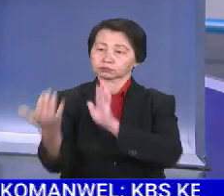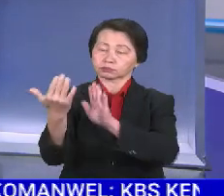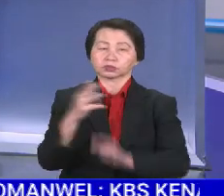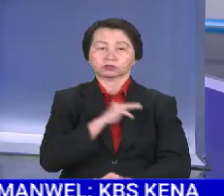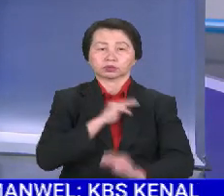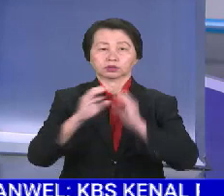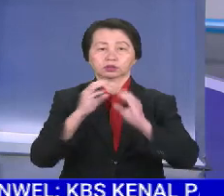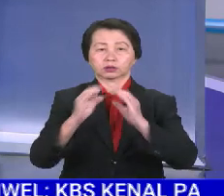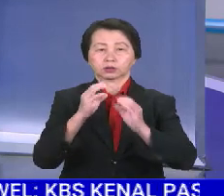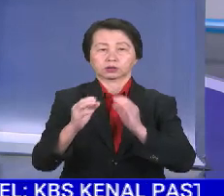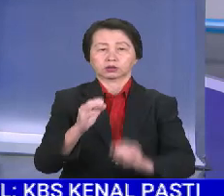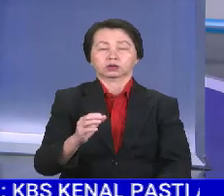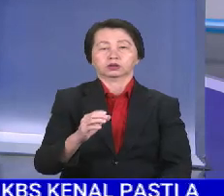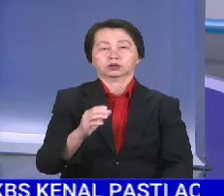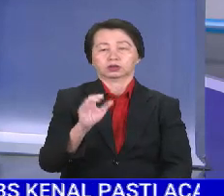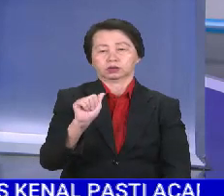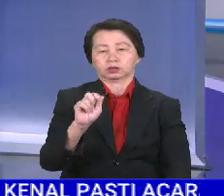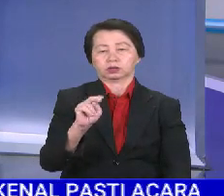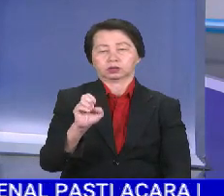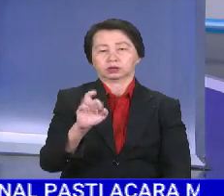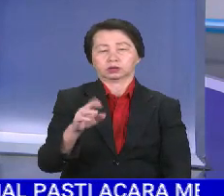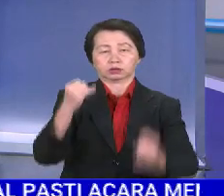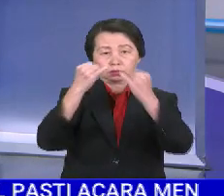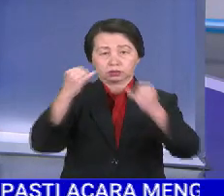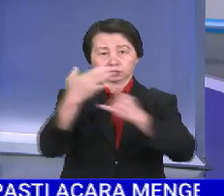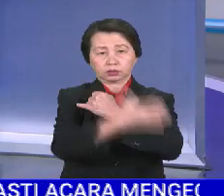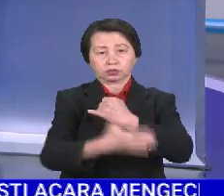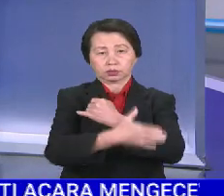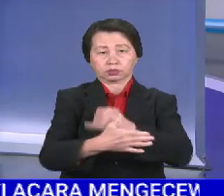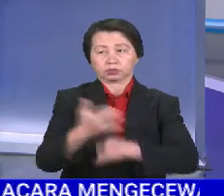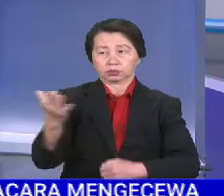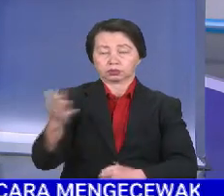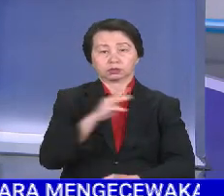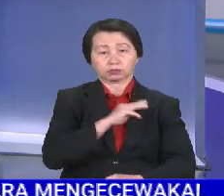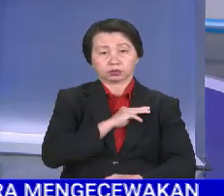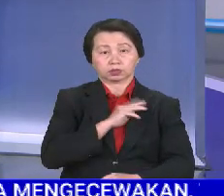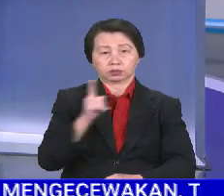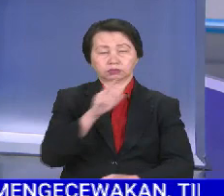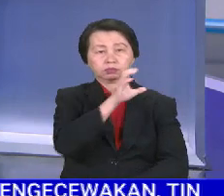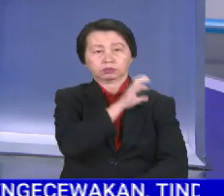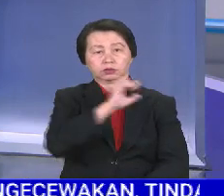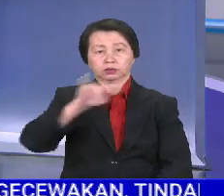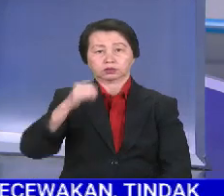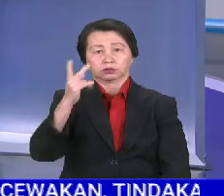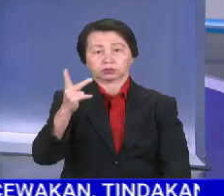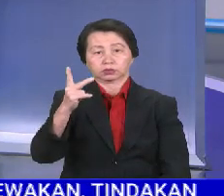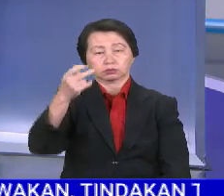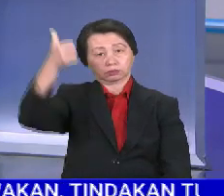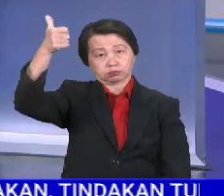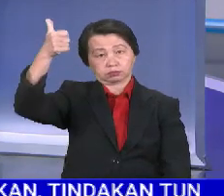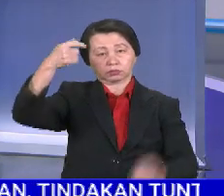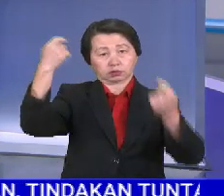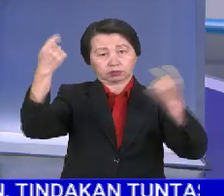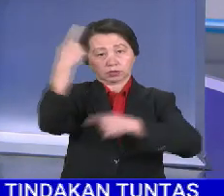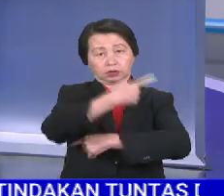Menteri Komunikasi dan Multimedia Tan Sri Anwar Musa di Istana Negara. Tan Sri Anwar Musa yang juga pengerusi jawatankuasa Induk